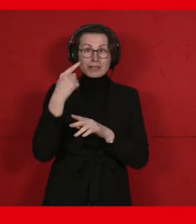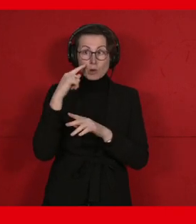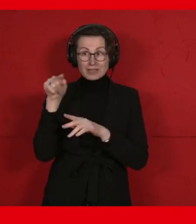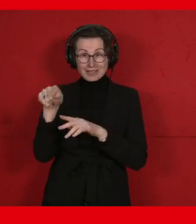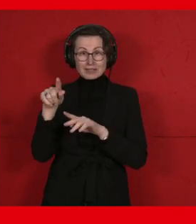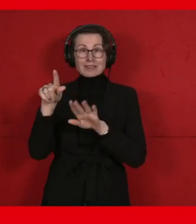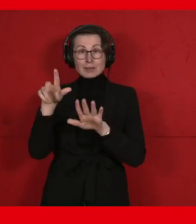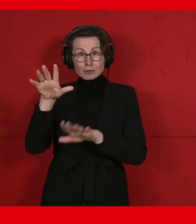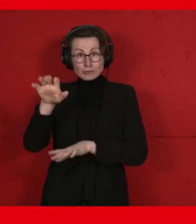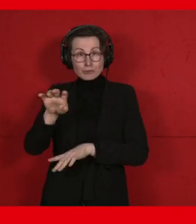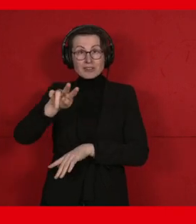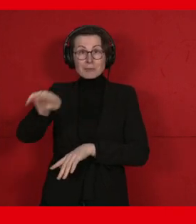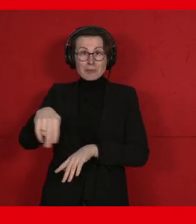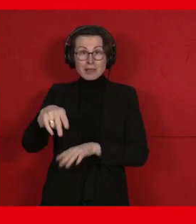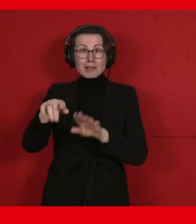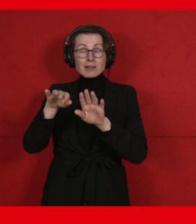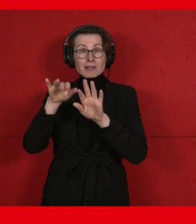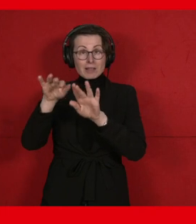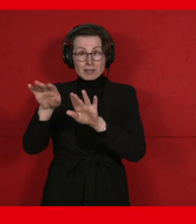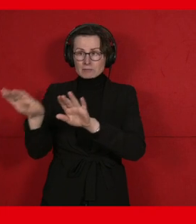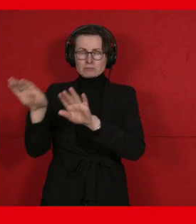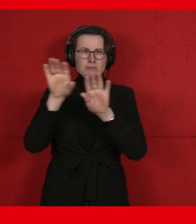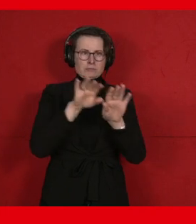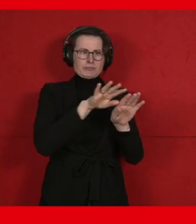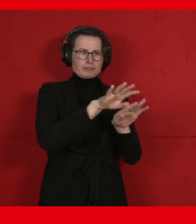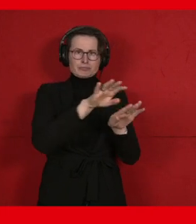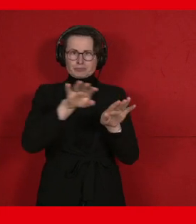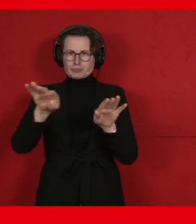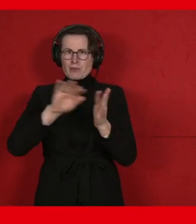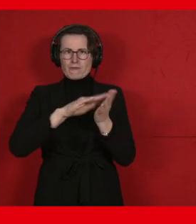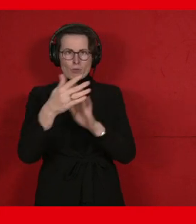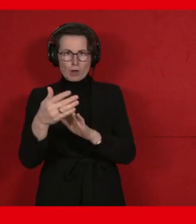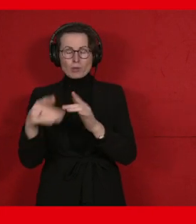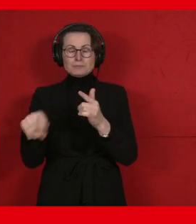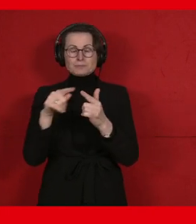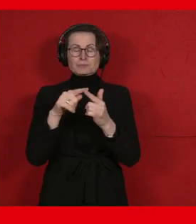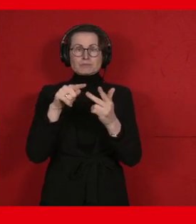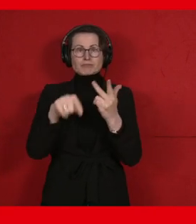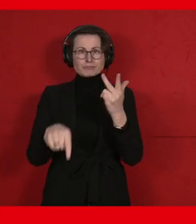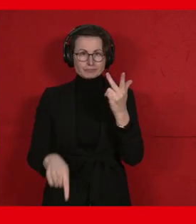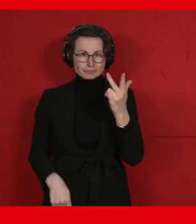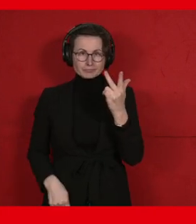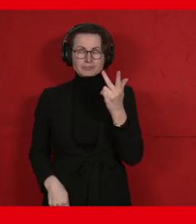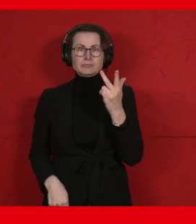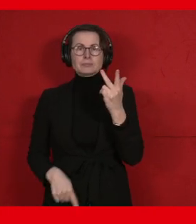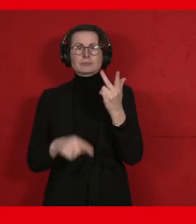57 Milliarden Euro wir gut nutzen können, um diesen Umbau mitzugestalten. Punkt 2 und Punkt 3.